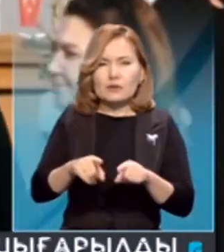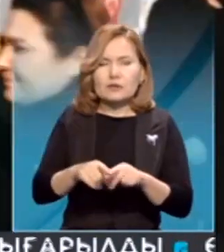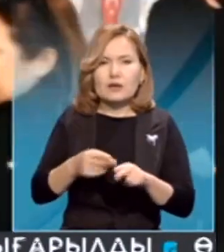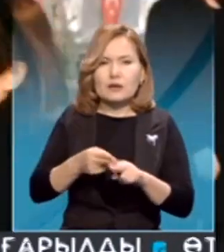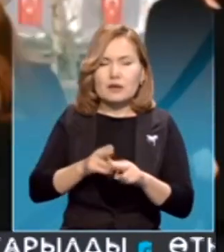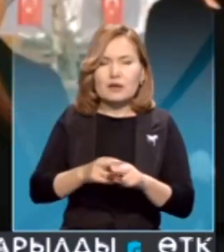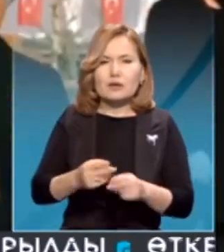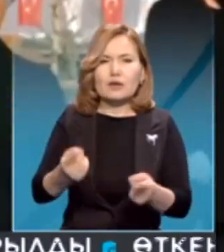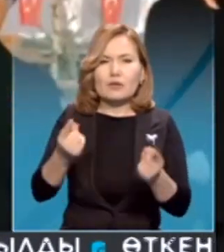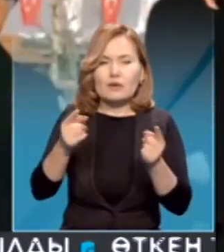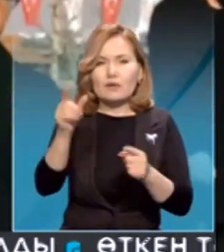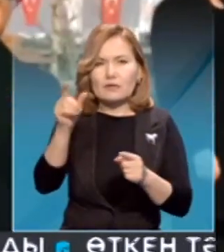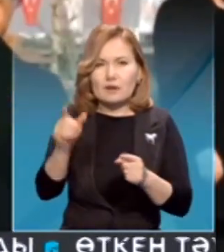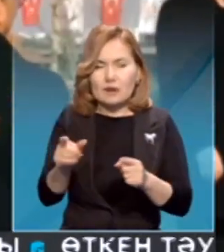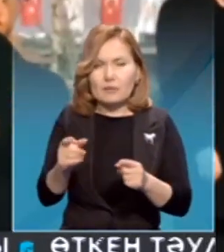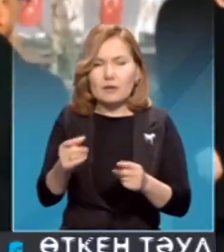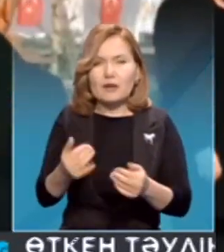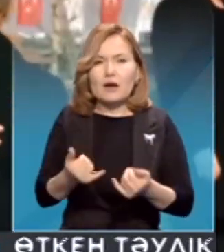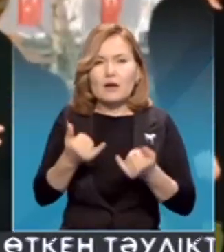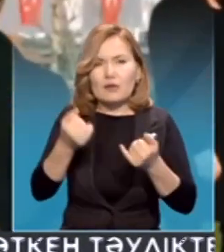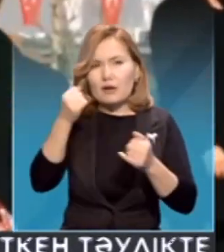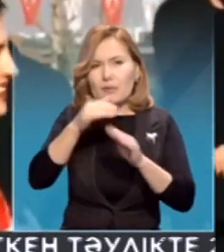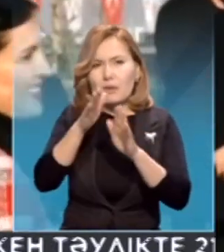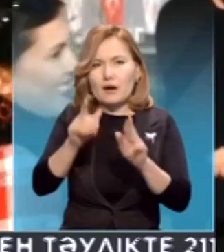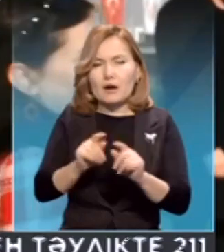тумаларға осындай ескерткіштердің ашылуы